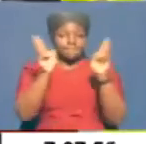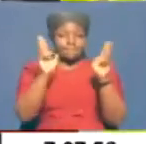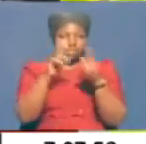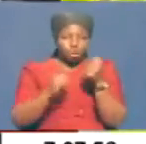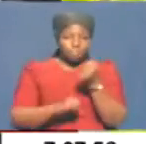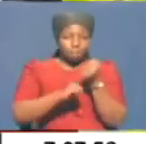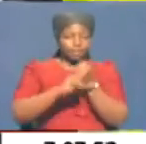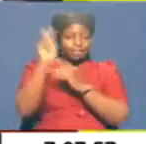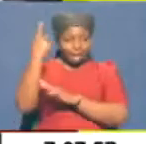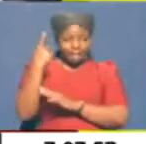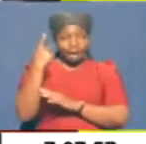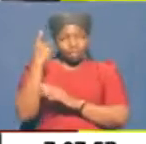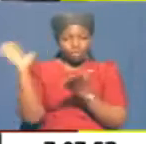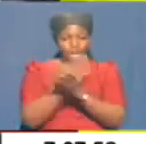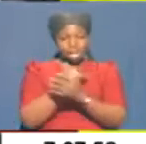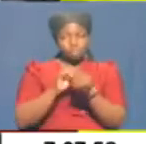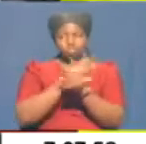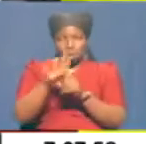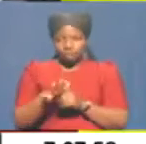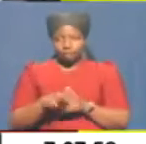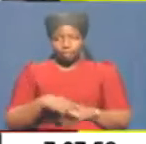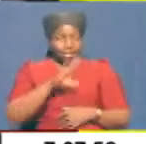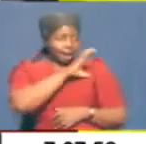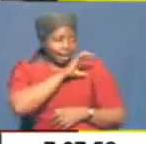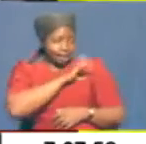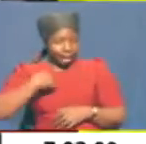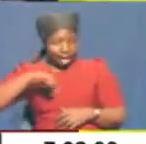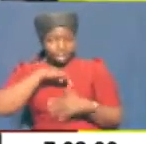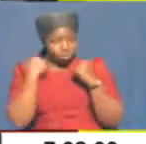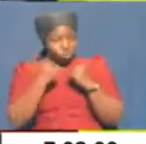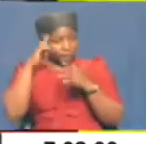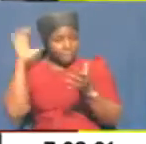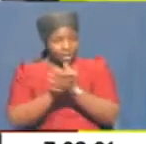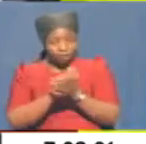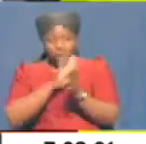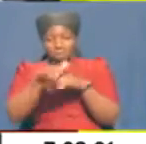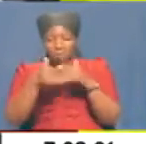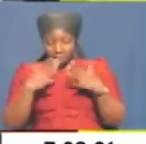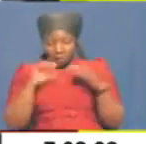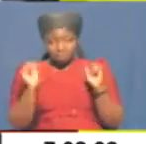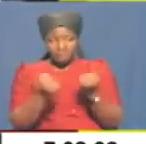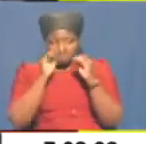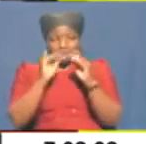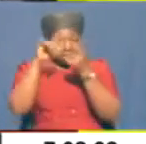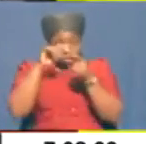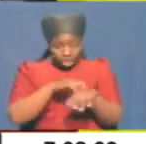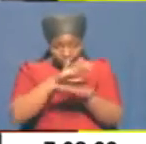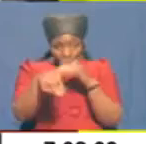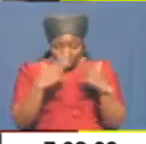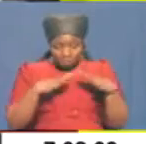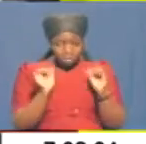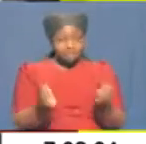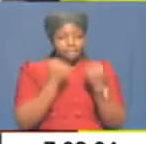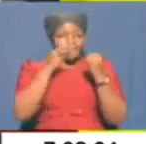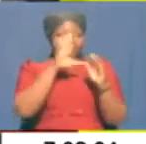For Canada, we strongly believe that no one is safe in this pandemic until everyone is safe. Canada recognizes